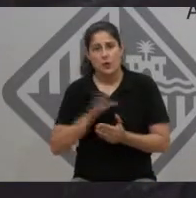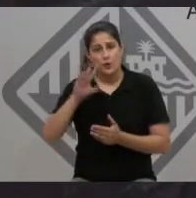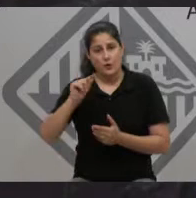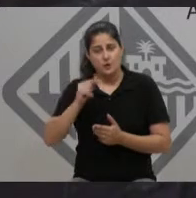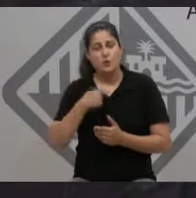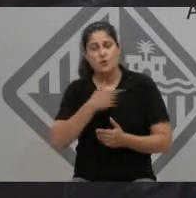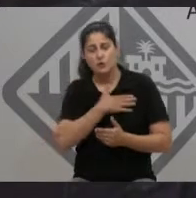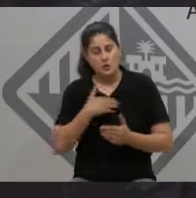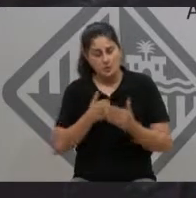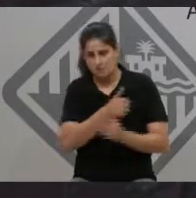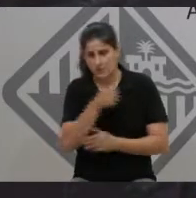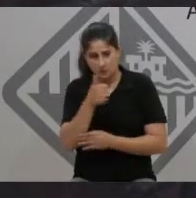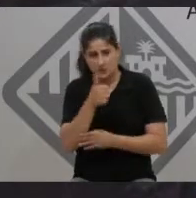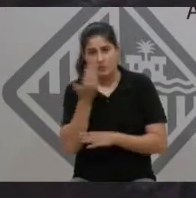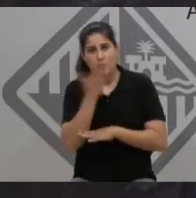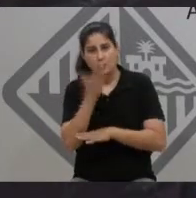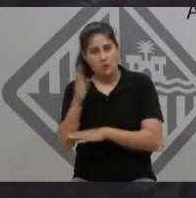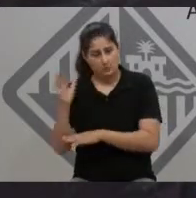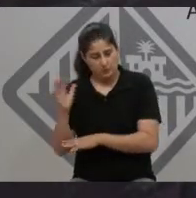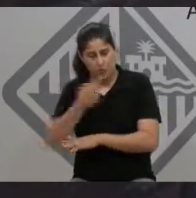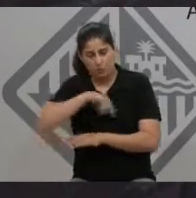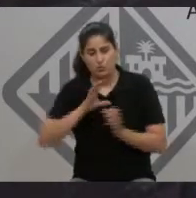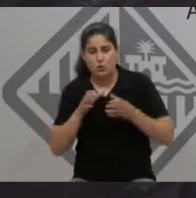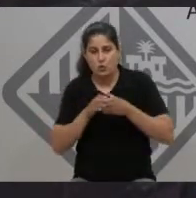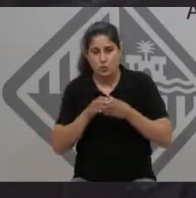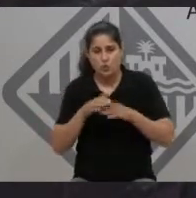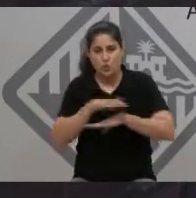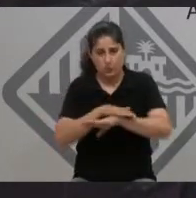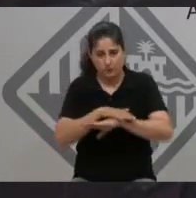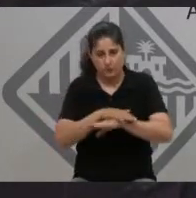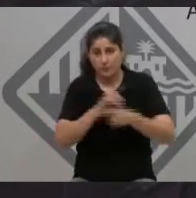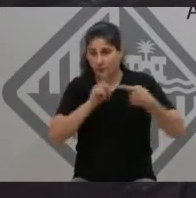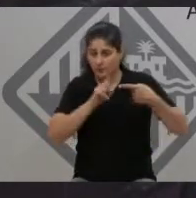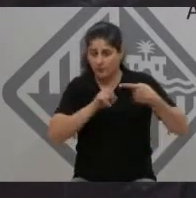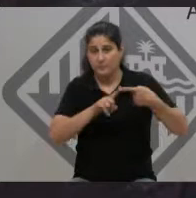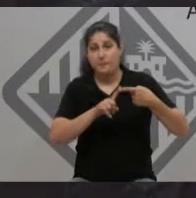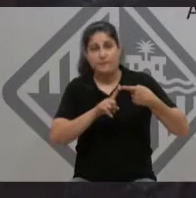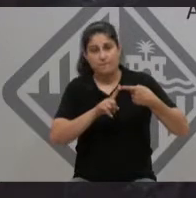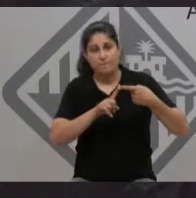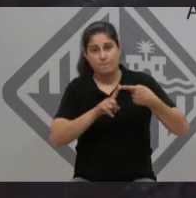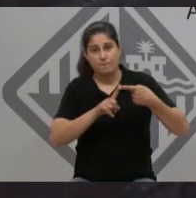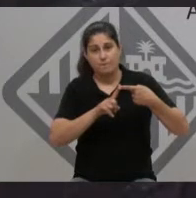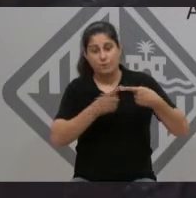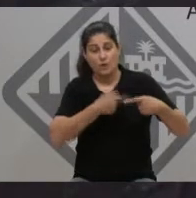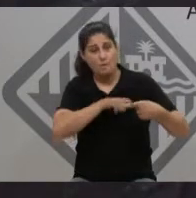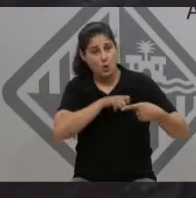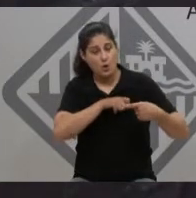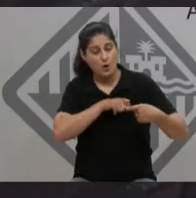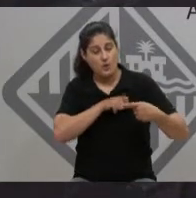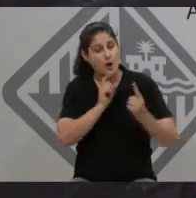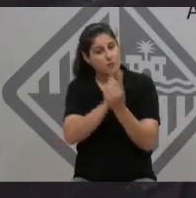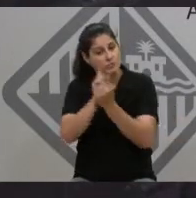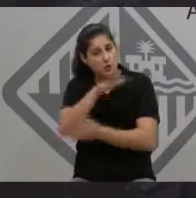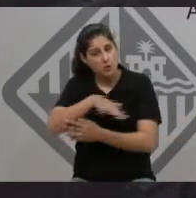de tot plantejar les propostes que fem com a equip de govern. La primera és continuar amb l'implantació de la policia de barri i del